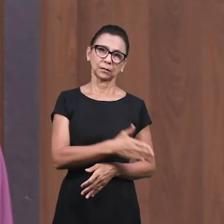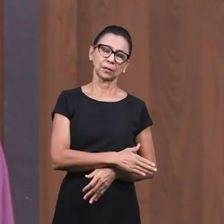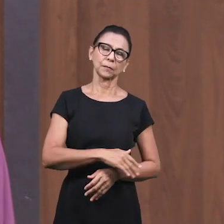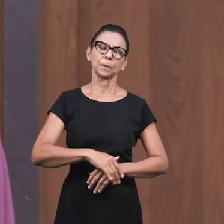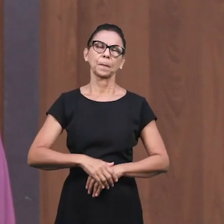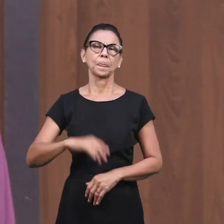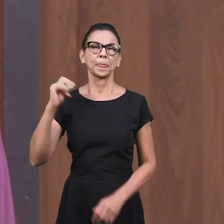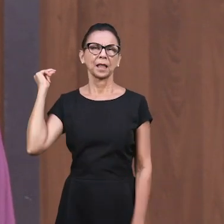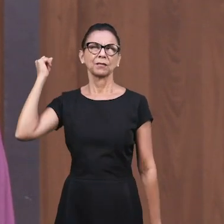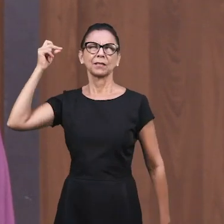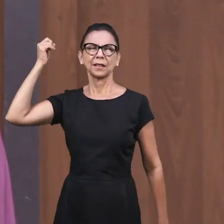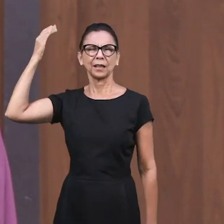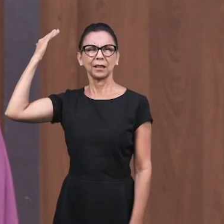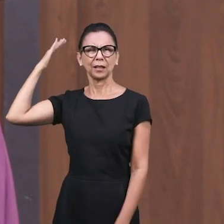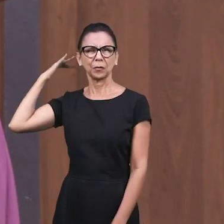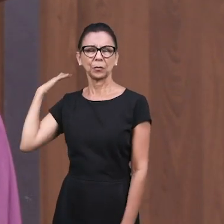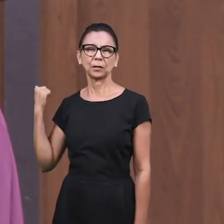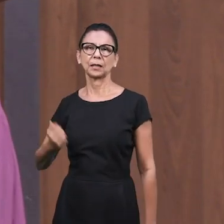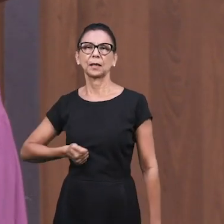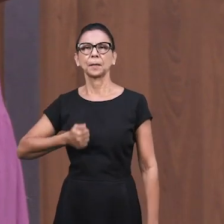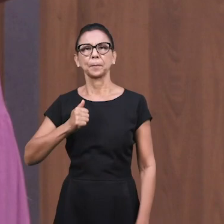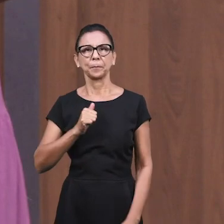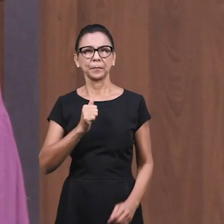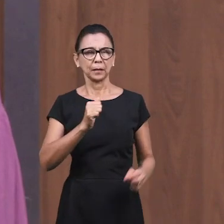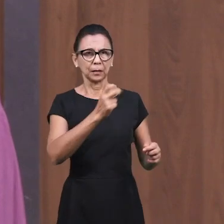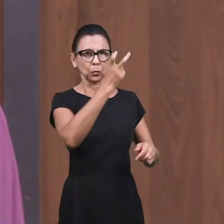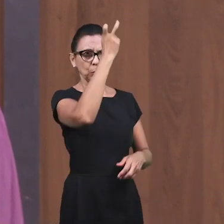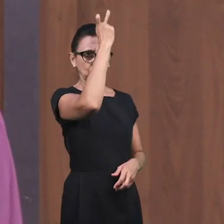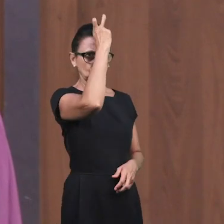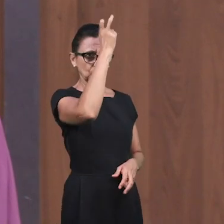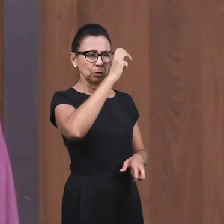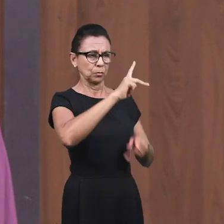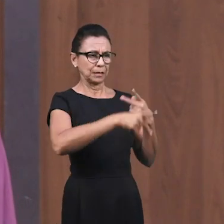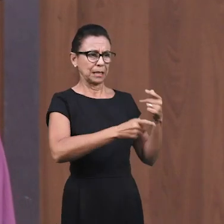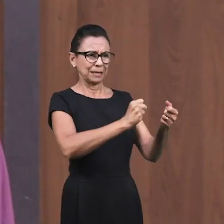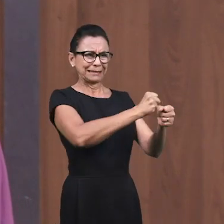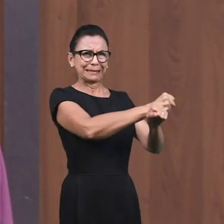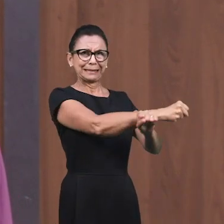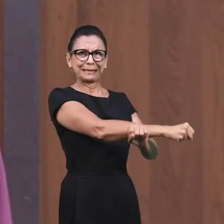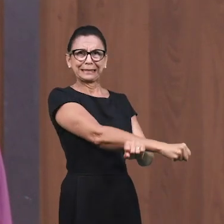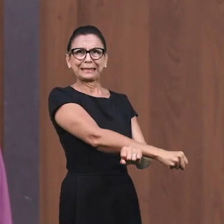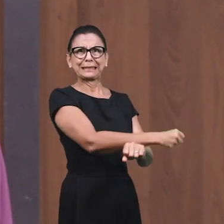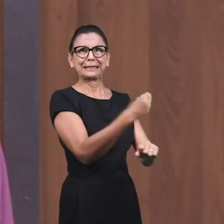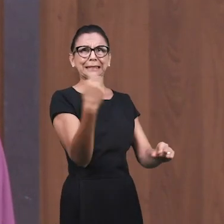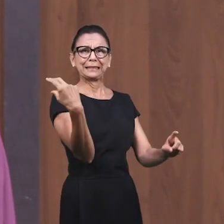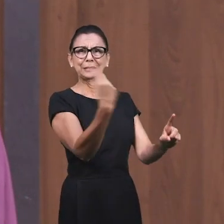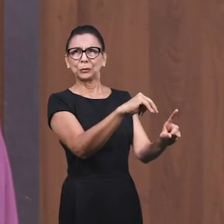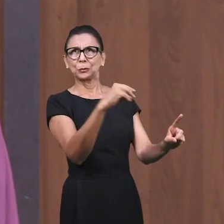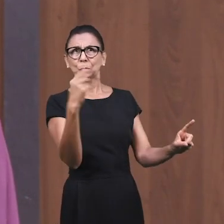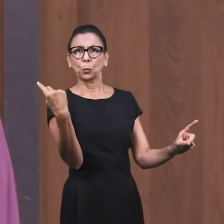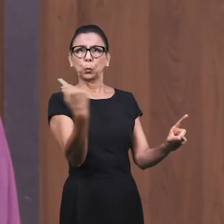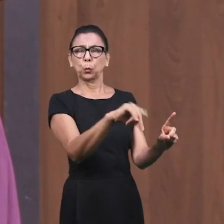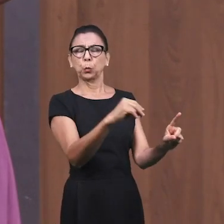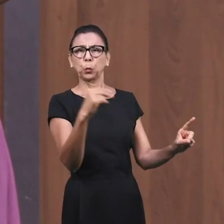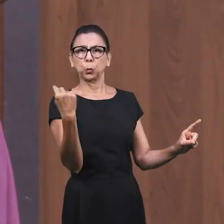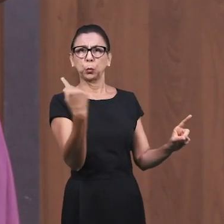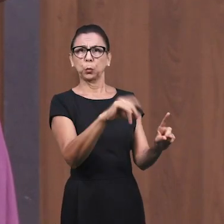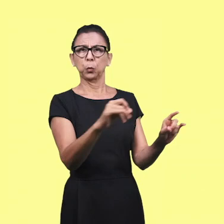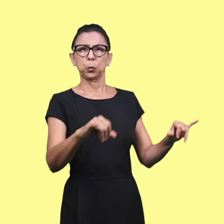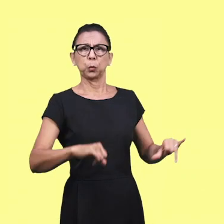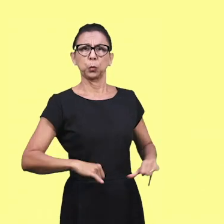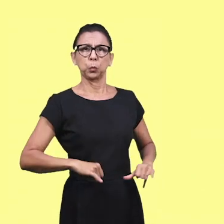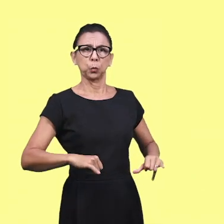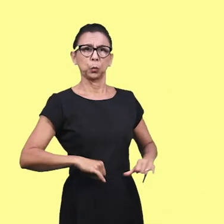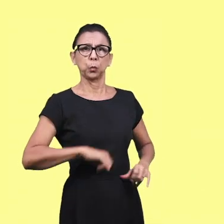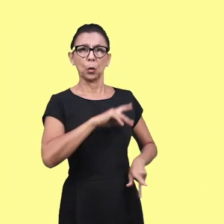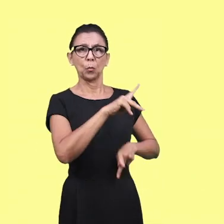Pendant plusieurs années, le peuple d'Israël était esclave en Égypte. Et devant toute la souffrance, le peuple a crié